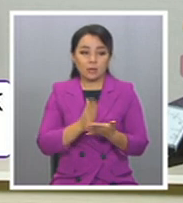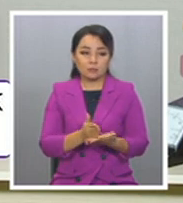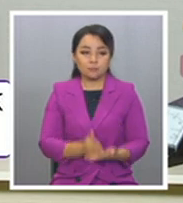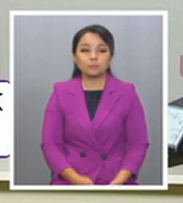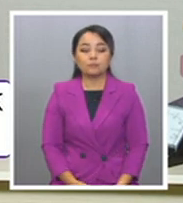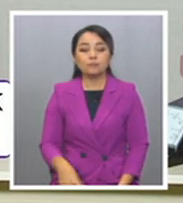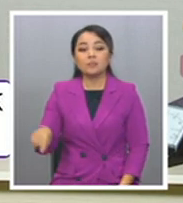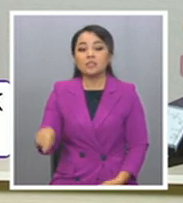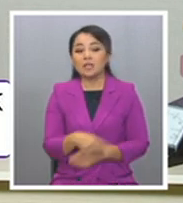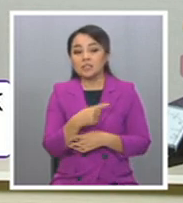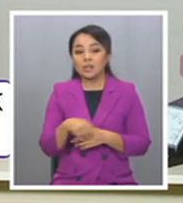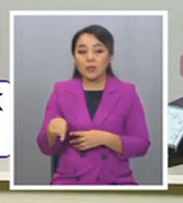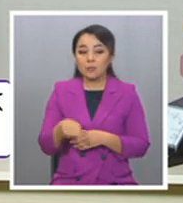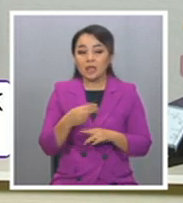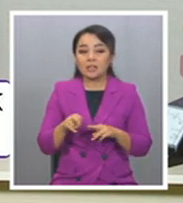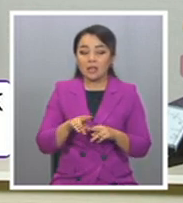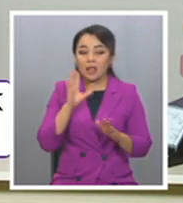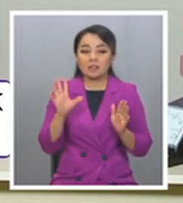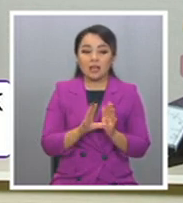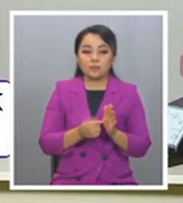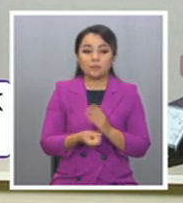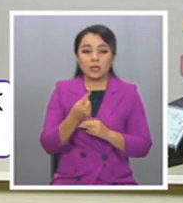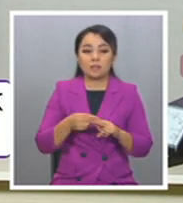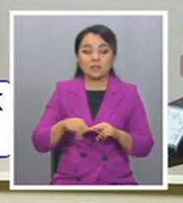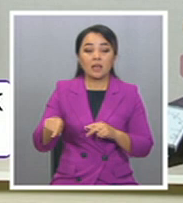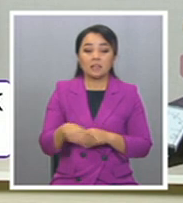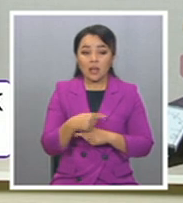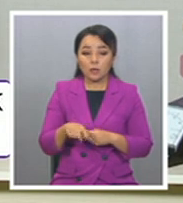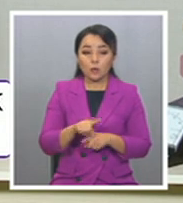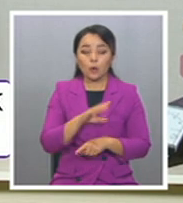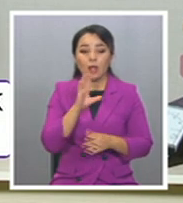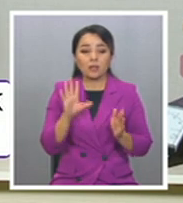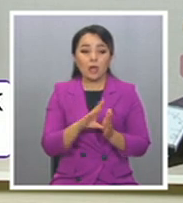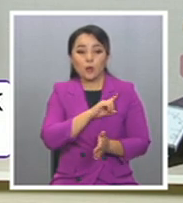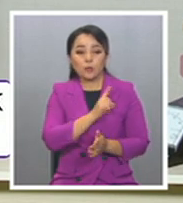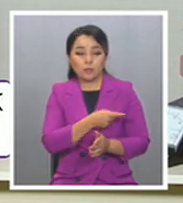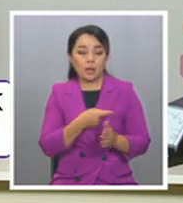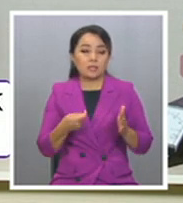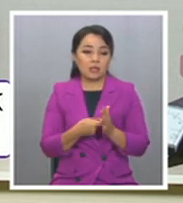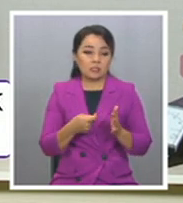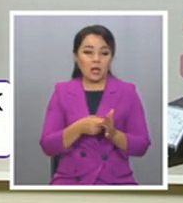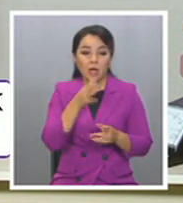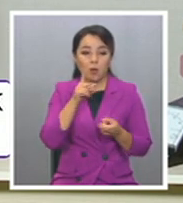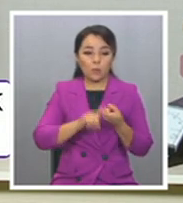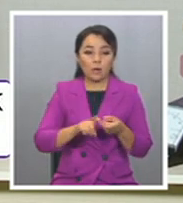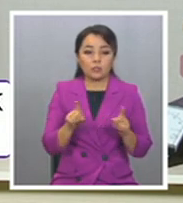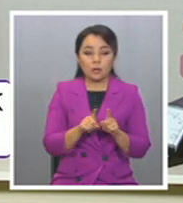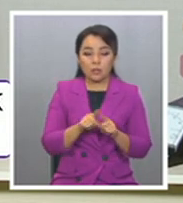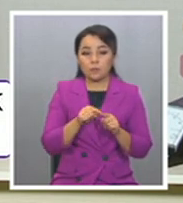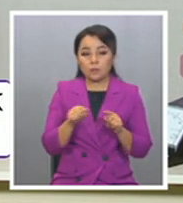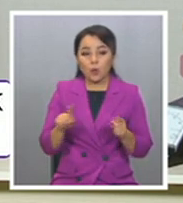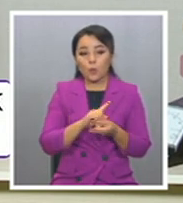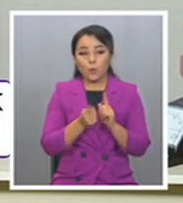Тербелмелі контурда пайда болатын электромагниттік тербелістер кезінде тоқ күші және заряд уақытқа тәуелді период түрде өзгеріп